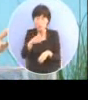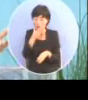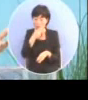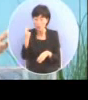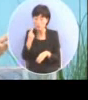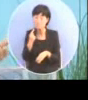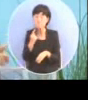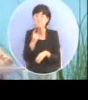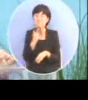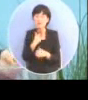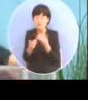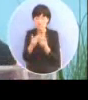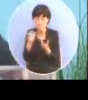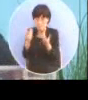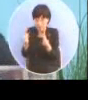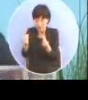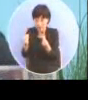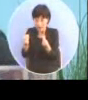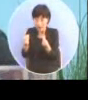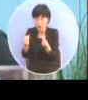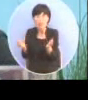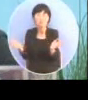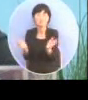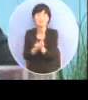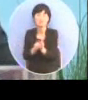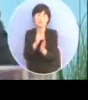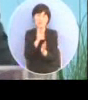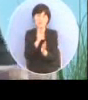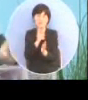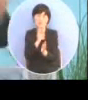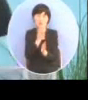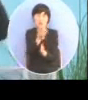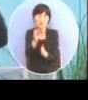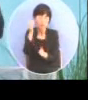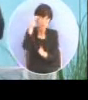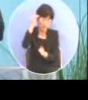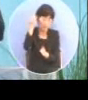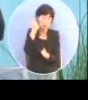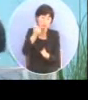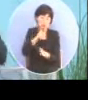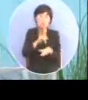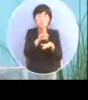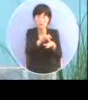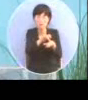Satan là kẻ nó không muốn chúng ta trải nghiệm điều này. Nếu chúng ta trải nghiệm thì mọi việc chấm dứt rồi.